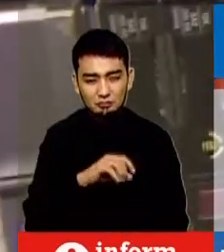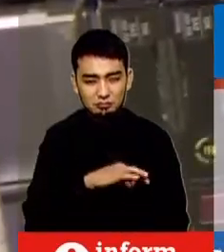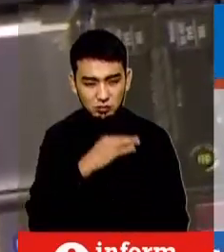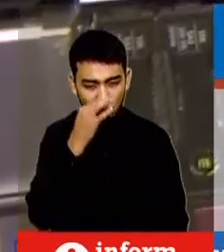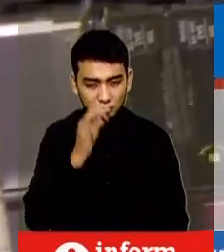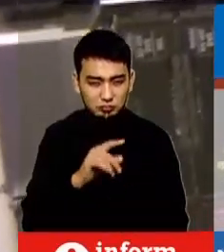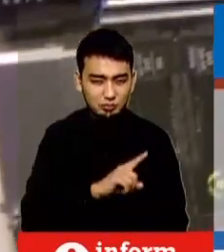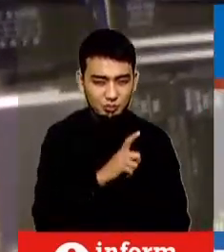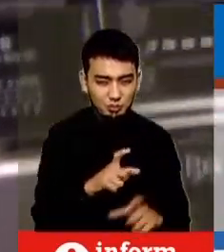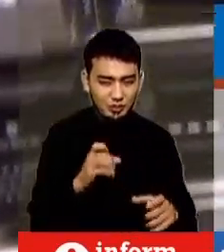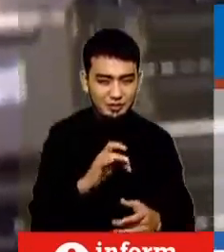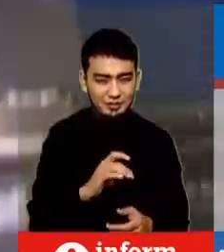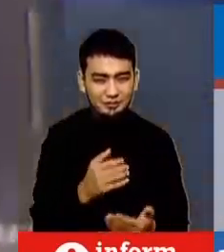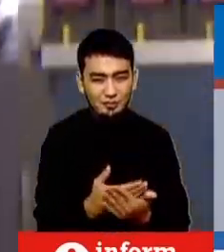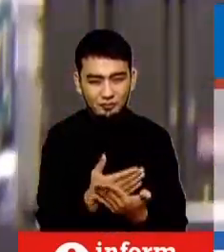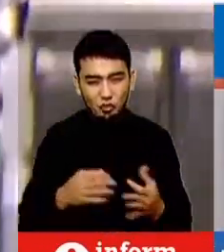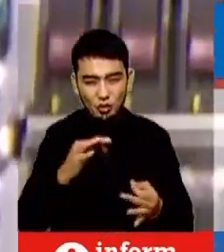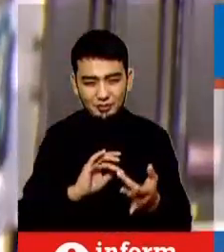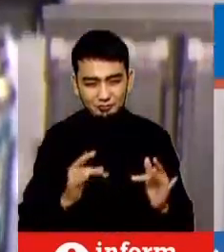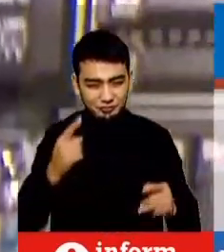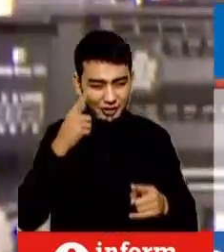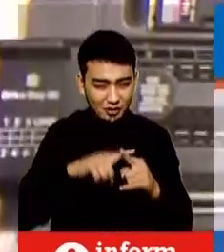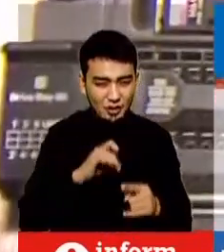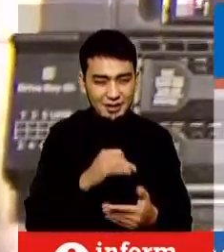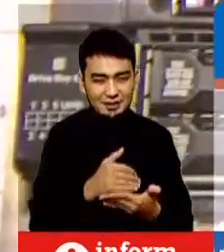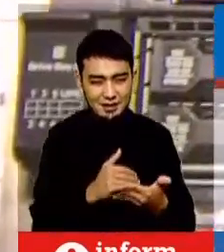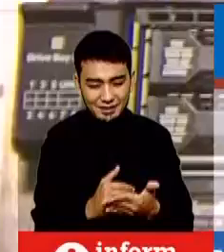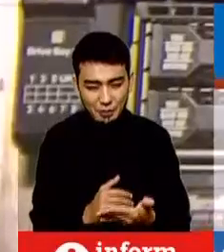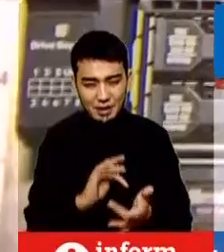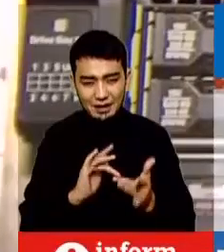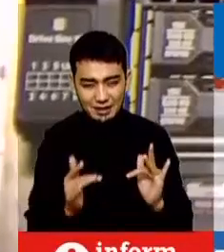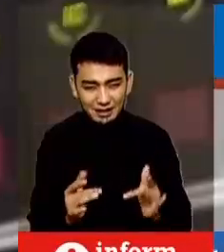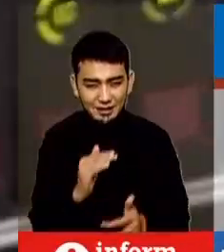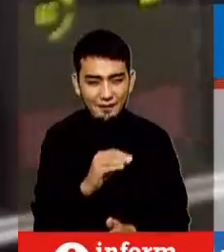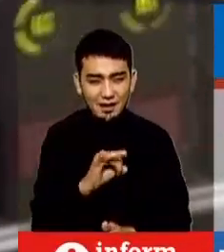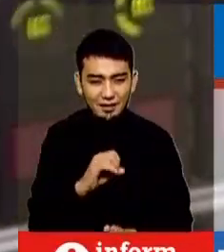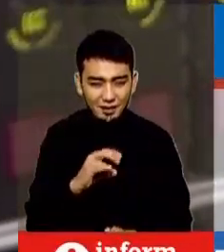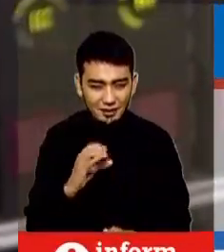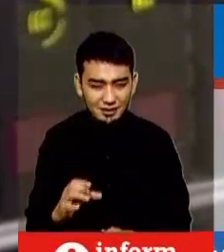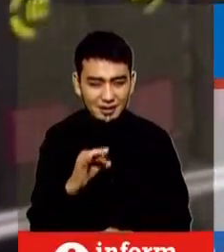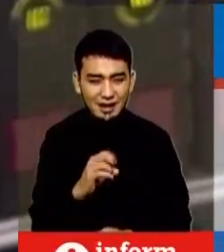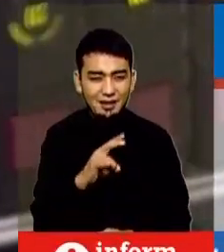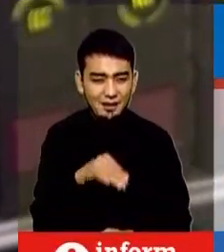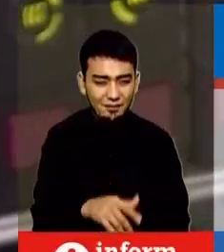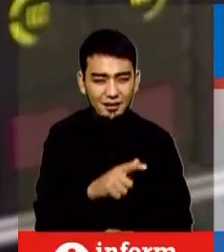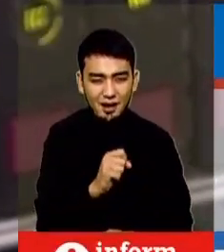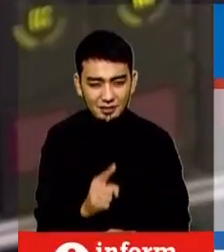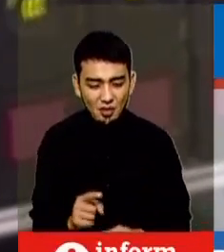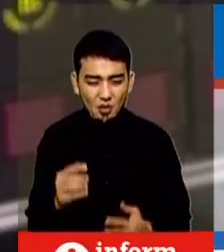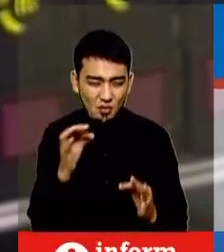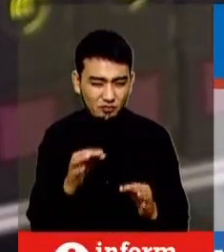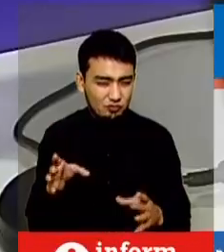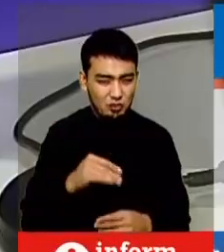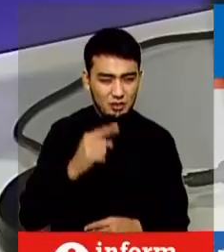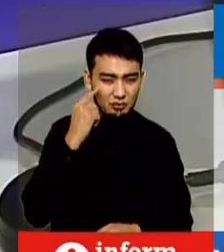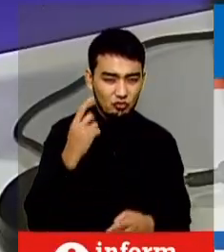востребованы в секторе информационной технологии, системная интеграция, интернет, финансы, в финансовом секторе, в сфере нефти и газа. Казахстанские